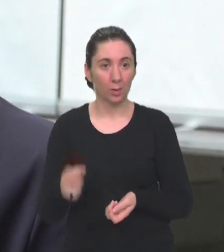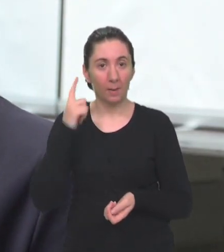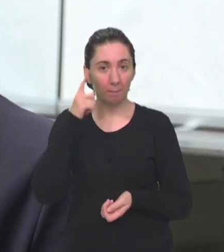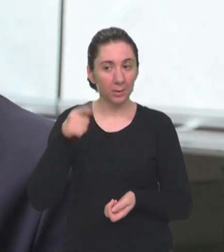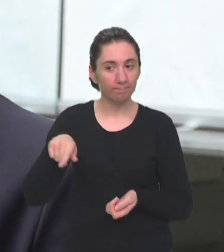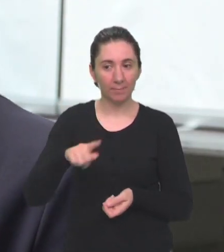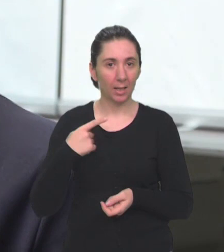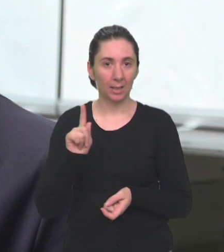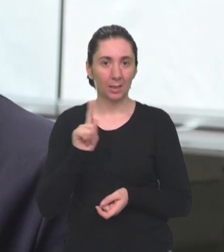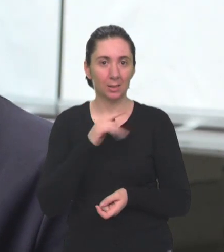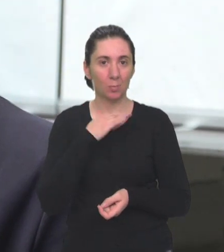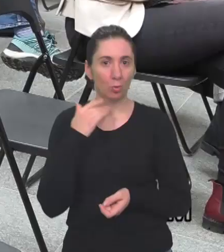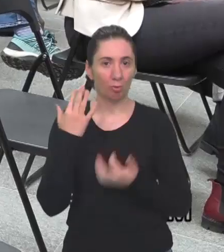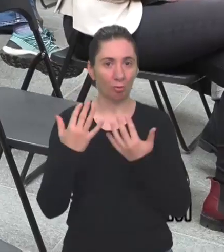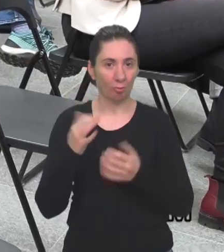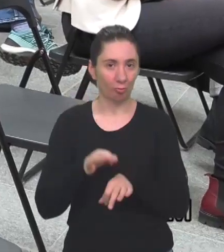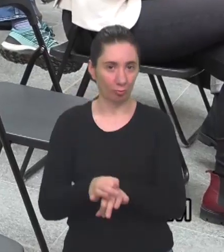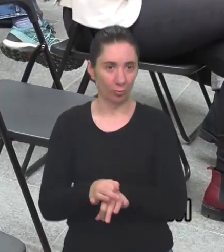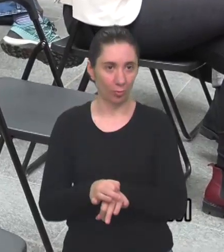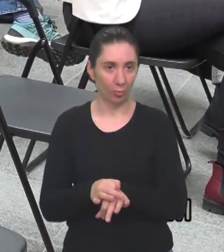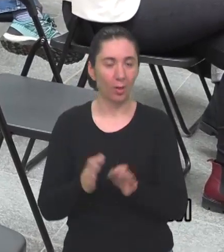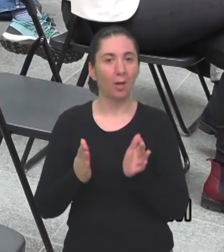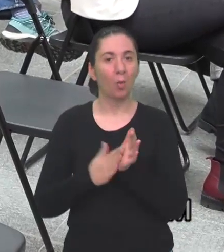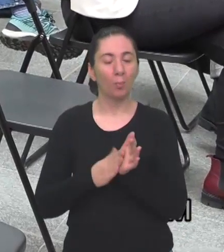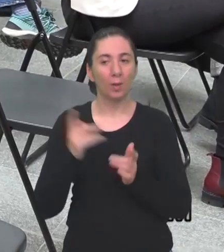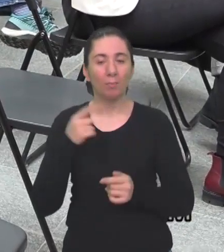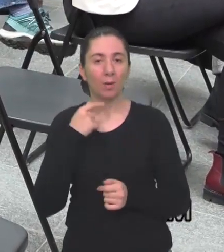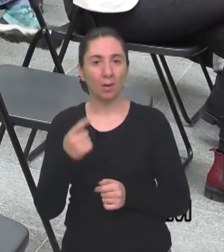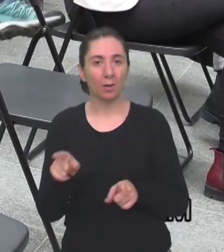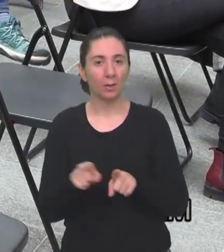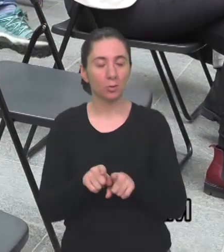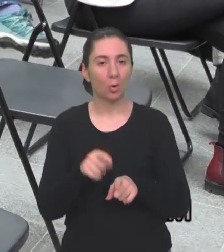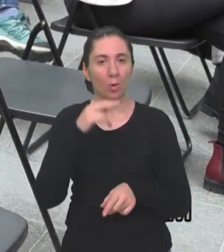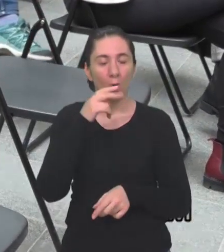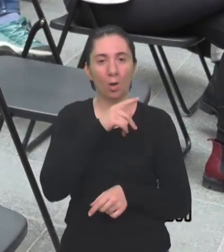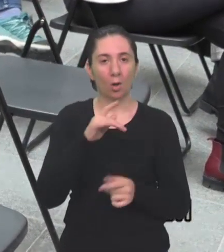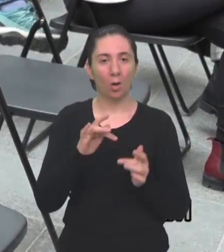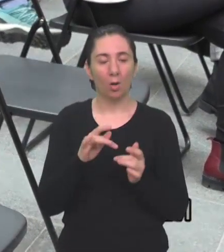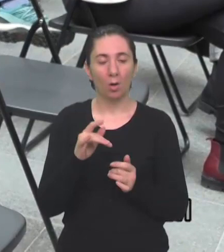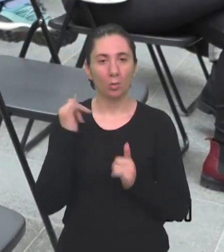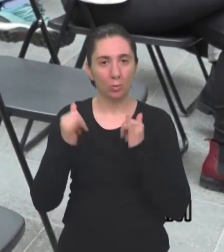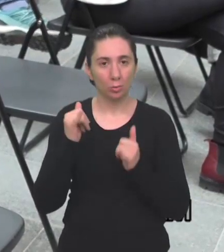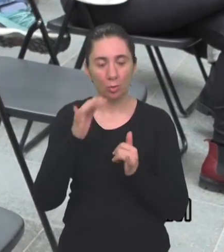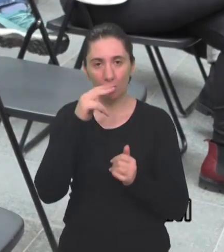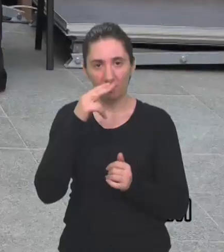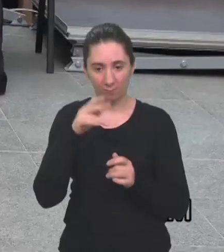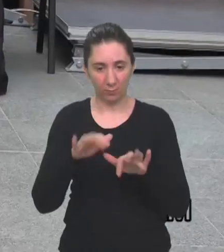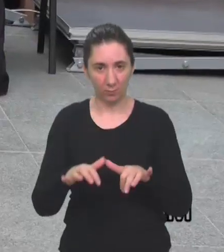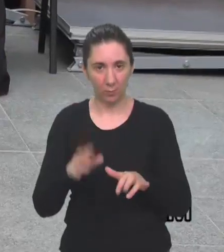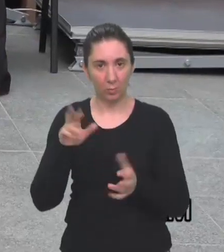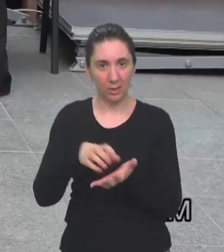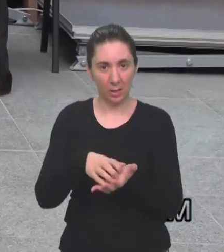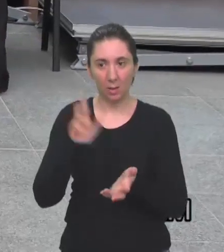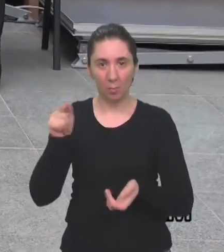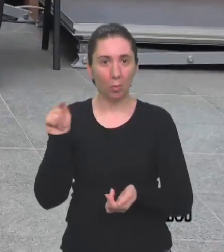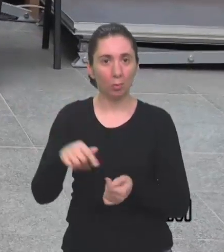da o njima nismo vodili dovoljno računa. Borić je kao primjer navela turističko-informativni centar u Karlovcu u kojem osobe smanjene pokretljivosti mogu